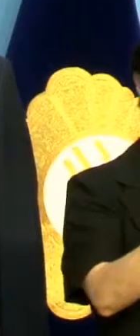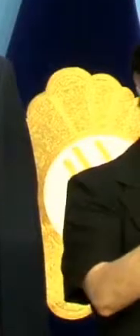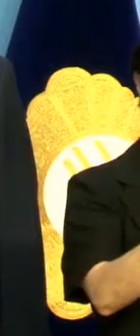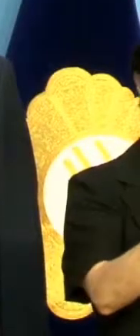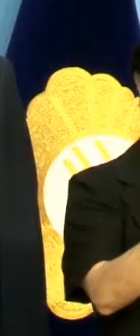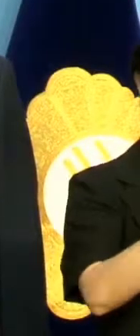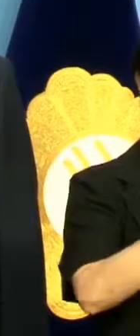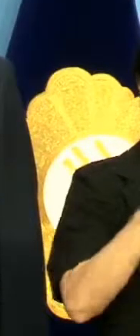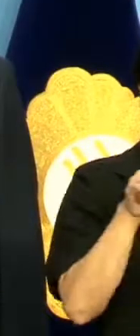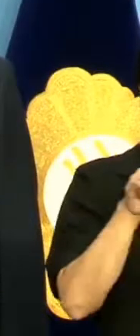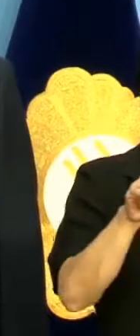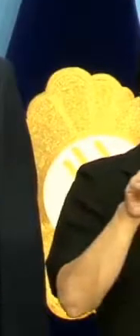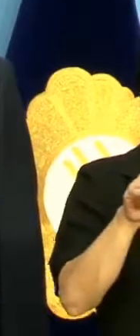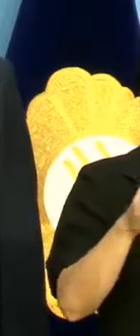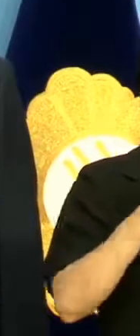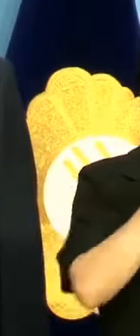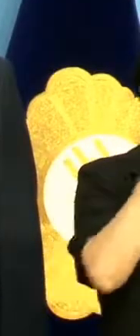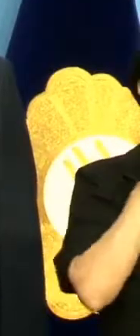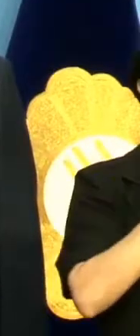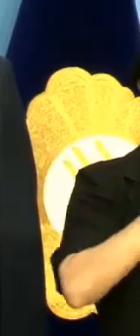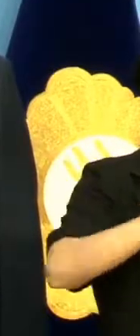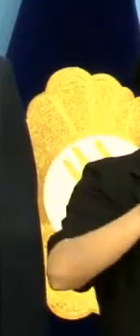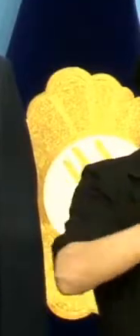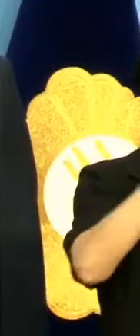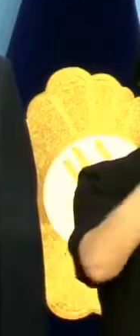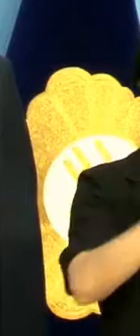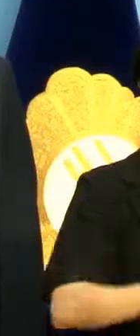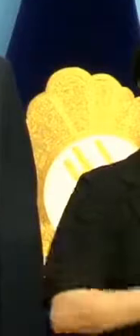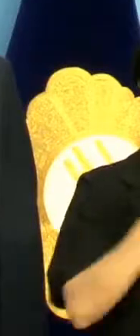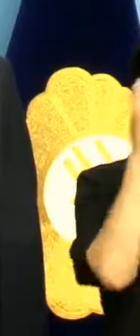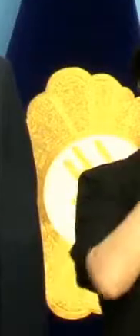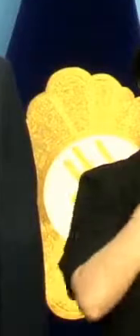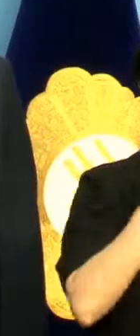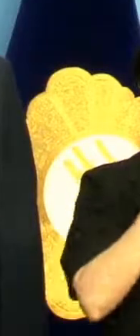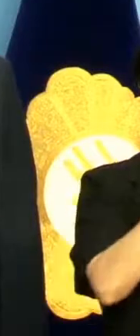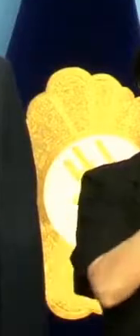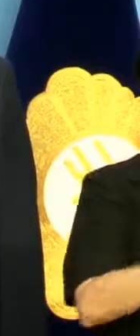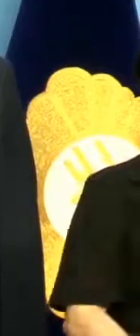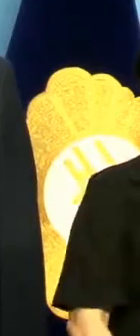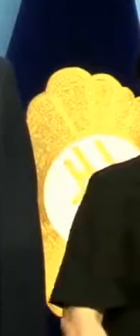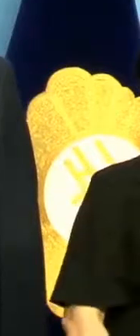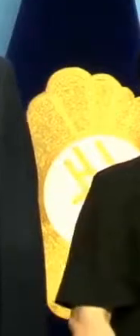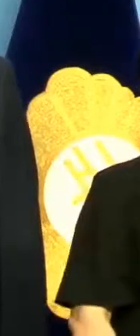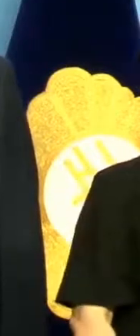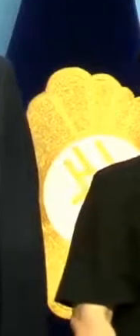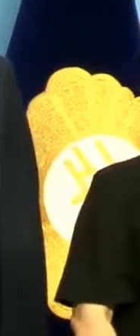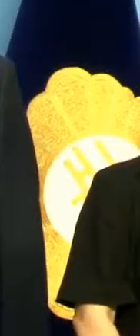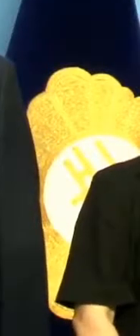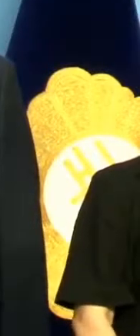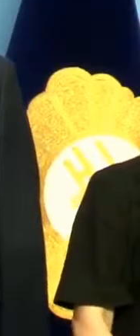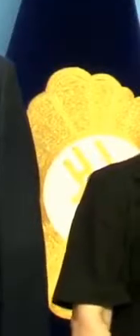포르쉐 차량을 사적 으로 사용한 부분에 대한 수사 고발이 입니다